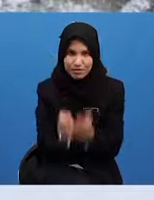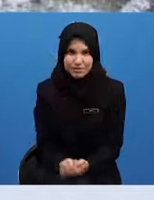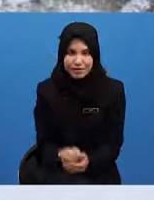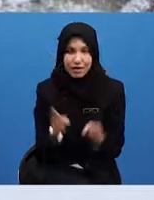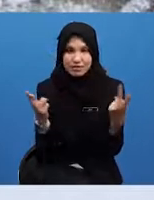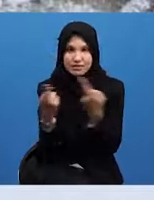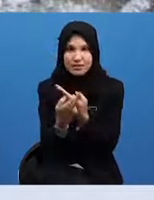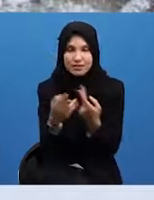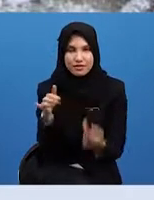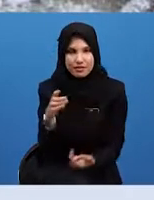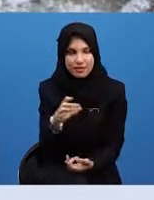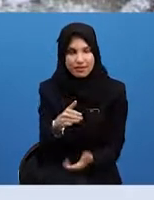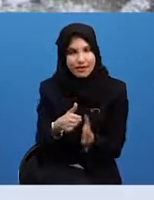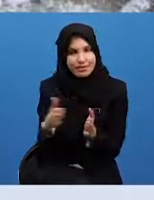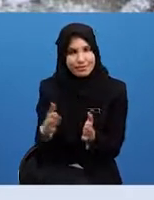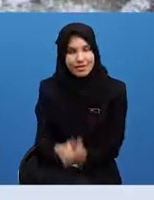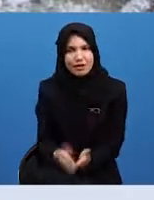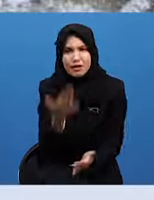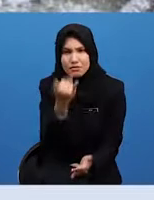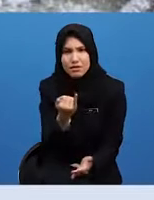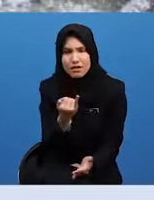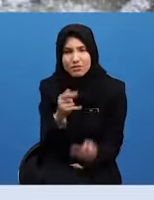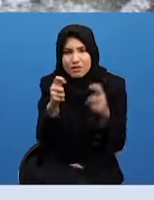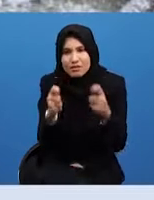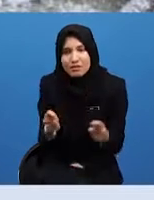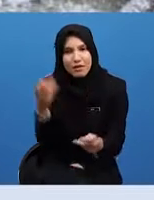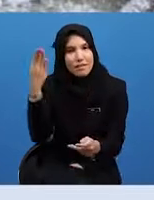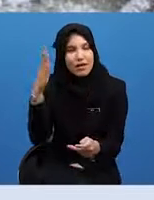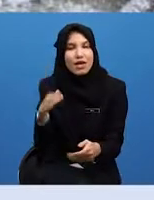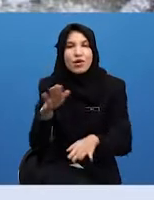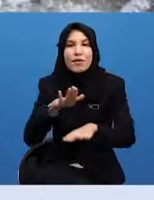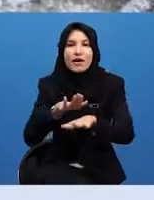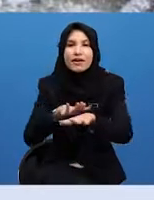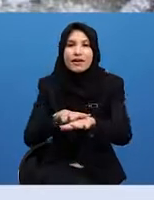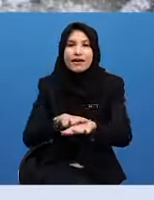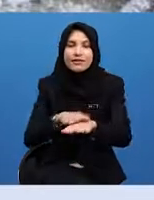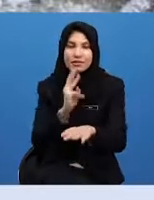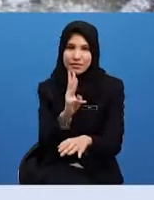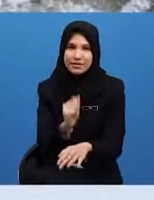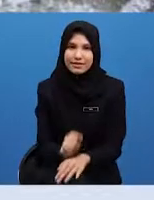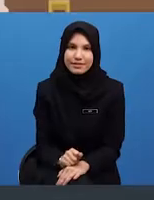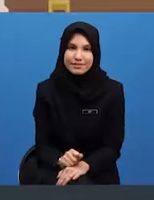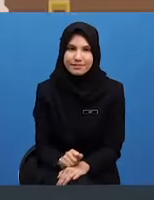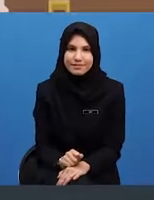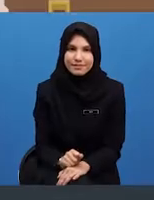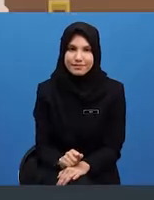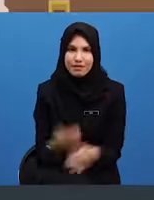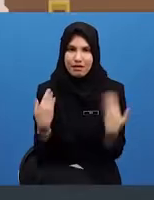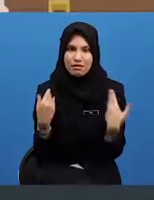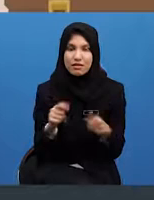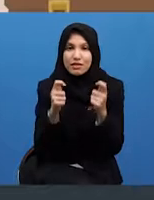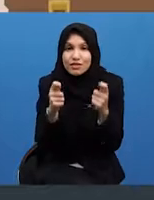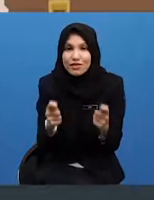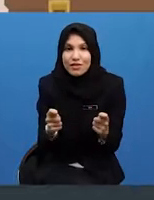sangkar tenakan ikan di sebelah. Mengapakah tong biru ini berada di atas permukaan air? Adakah tong